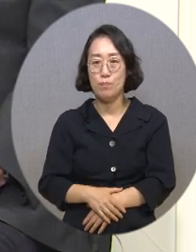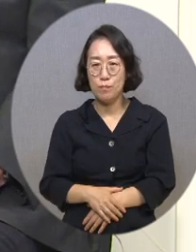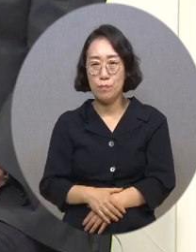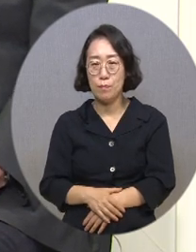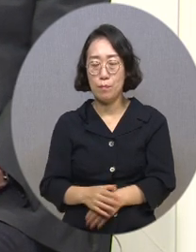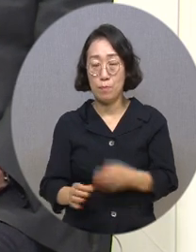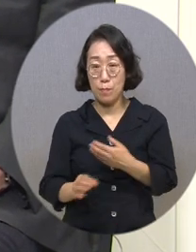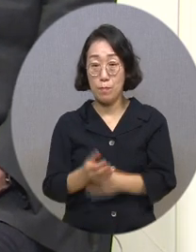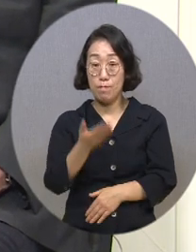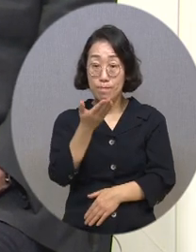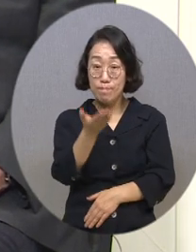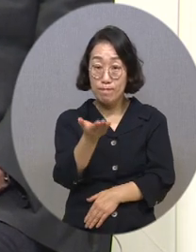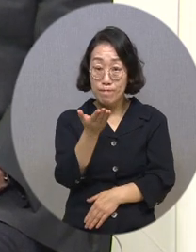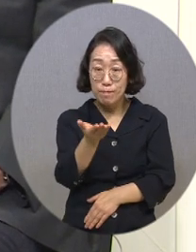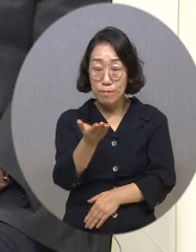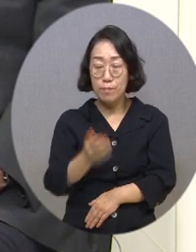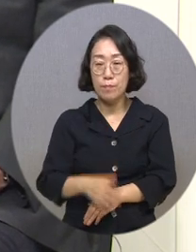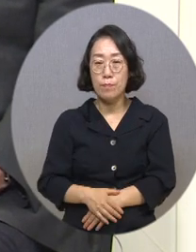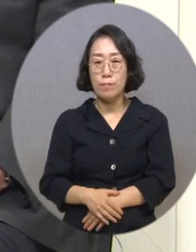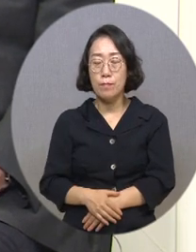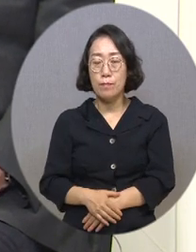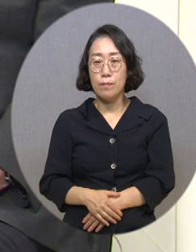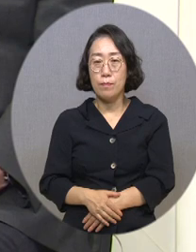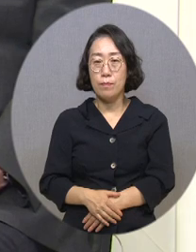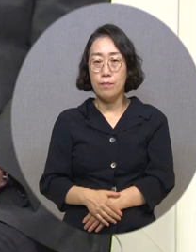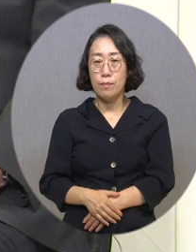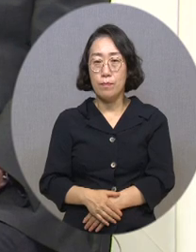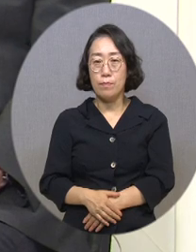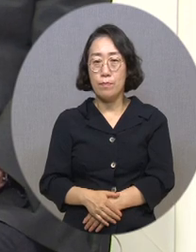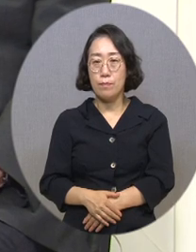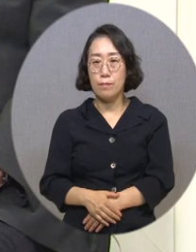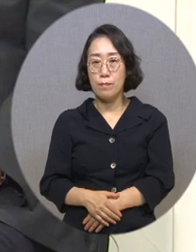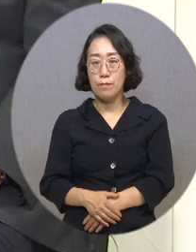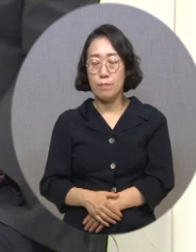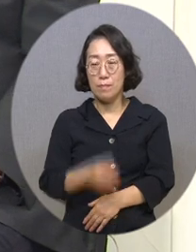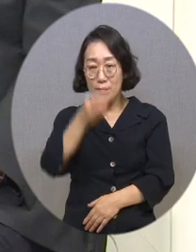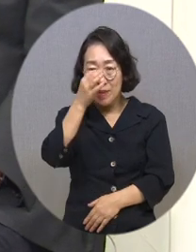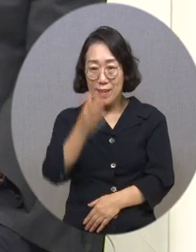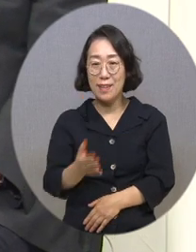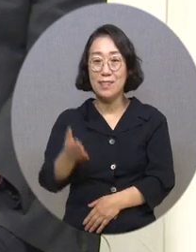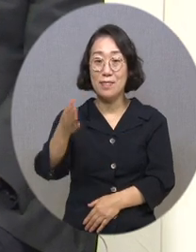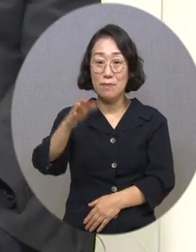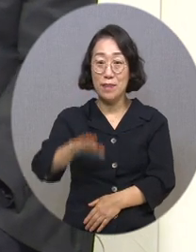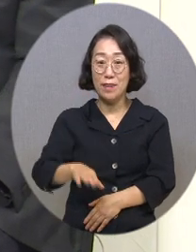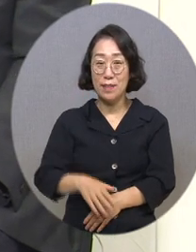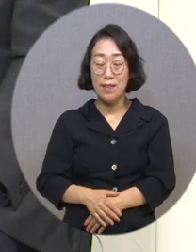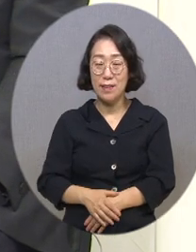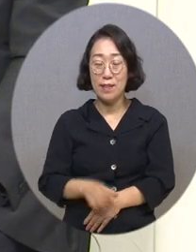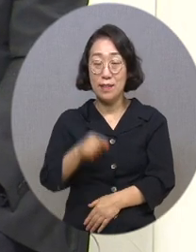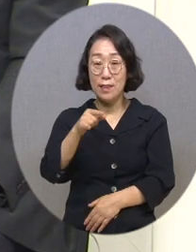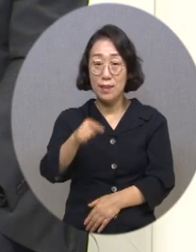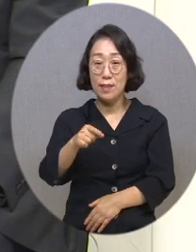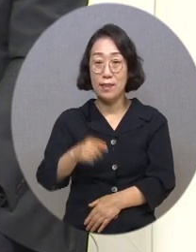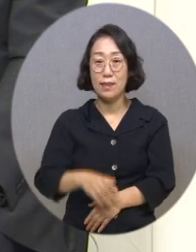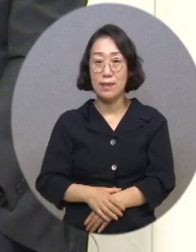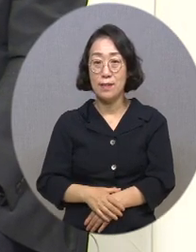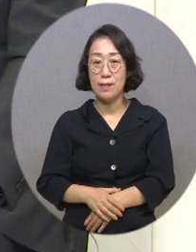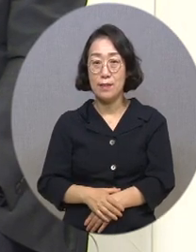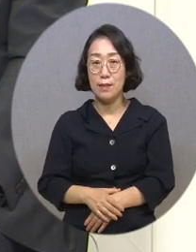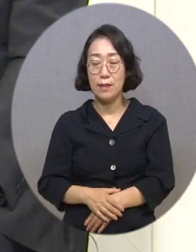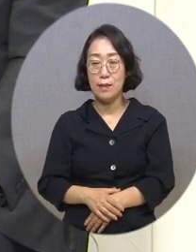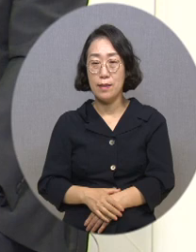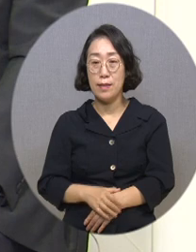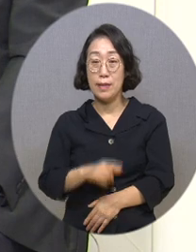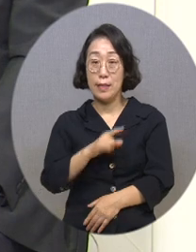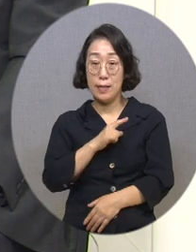그러면 우리 장희지 대표는 좀 미안한 얘기지만 그 브랜딩만이